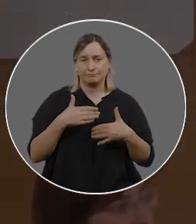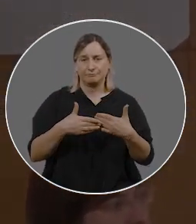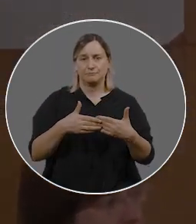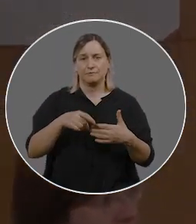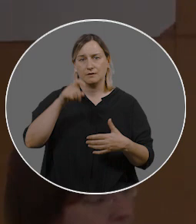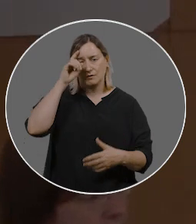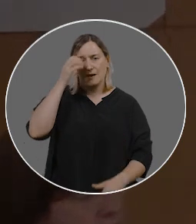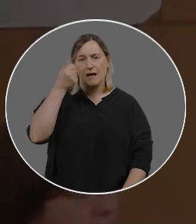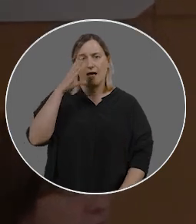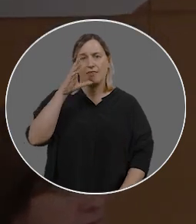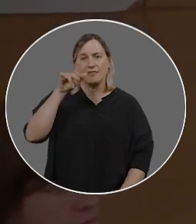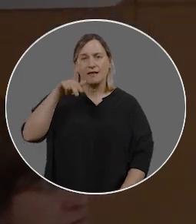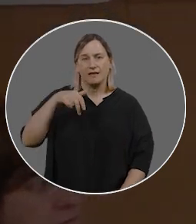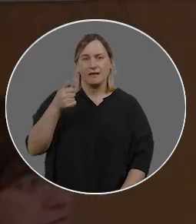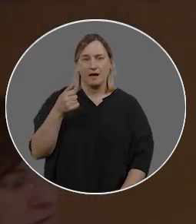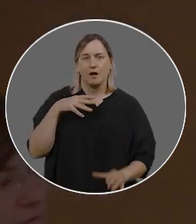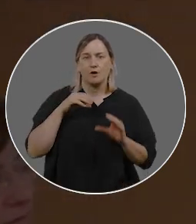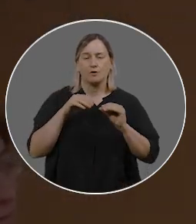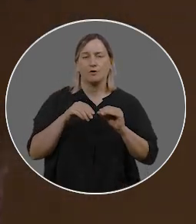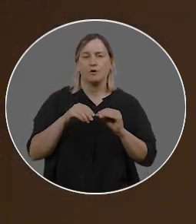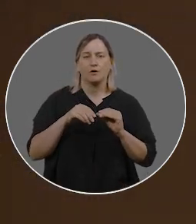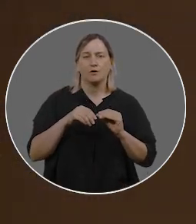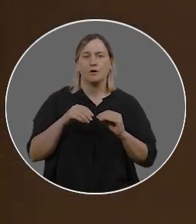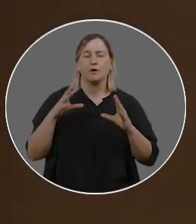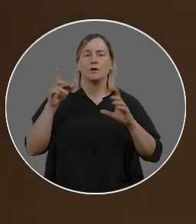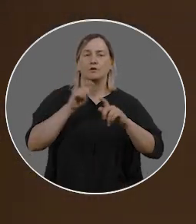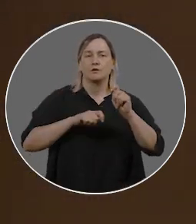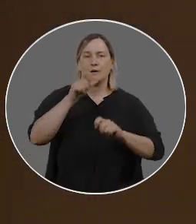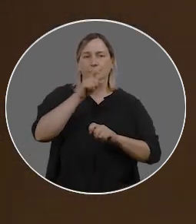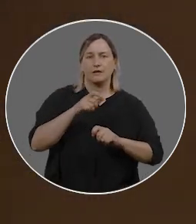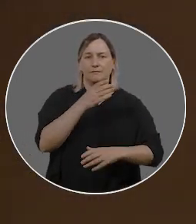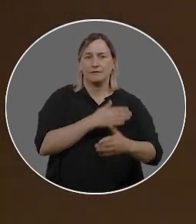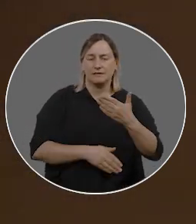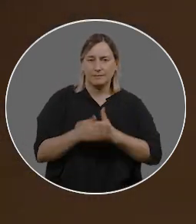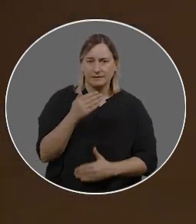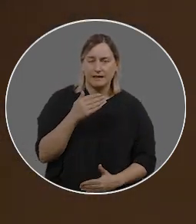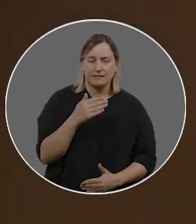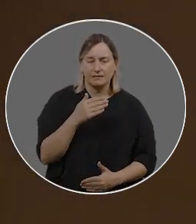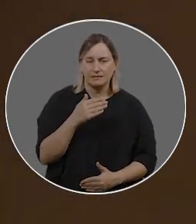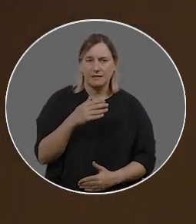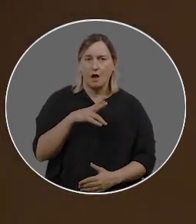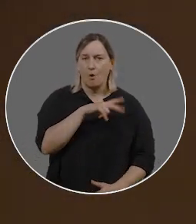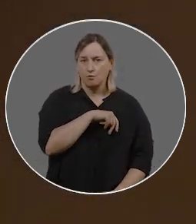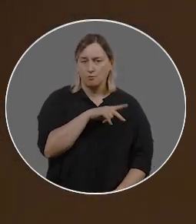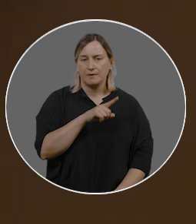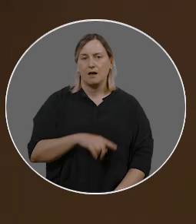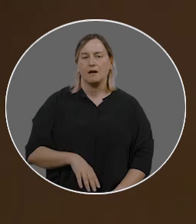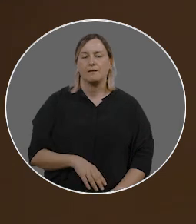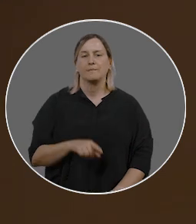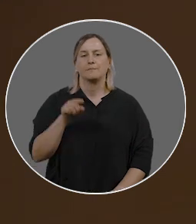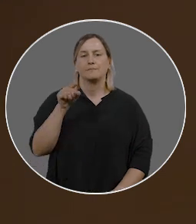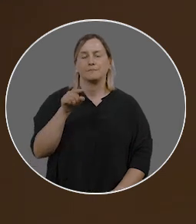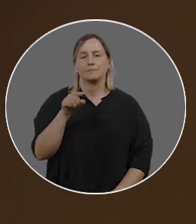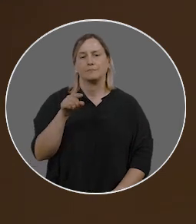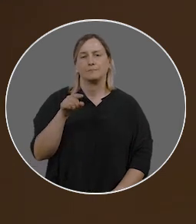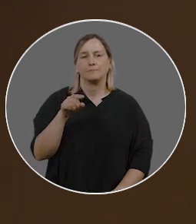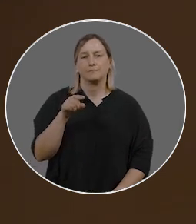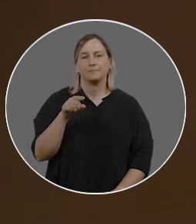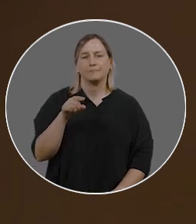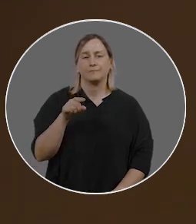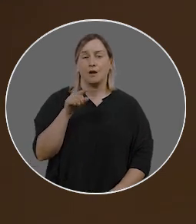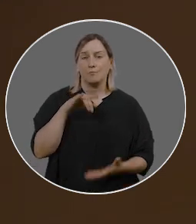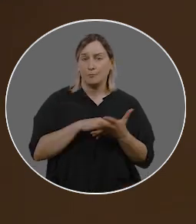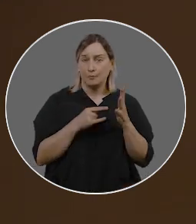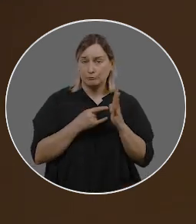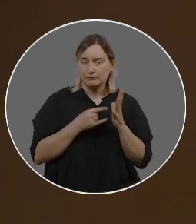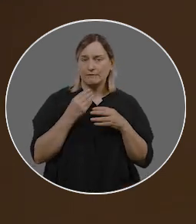es diu ACINA, que el dirigeix l'Associació de Persones amb Discapacitat Europea, l'IDF, i en aquest projecte